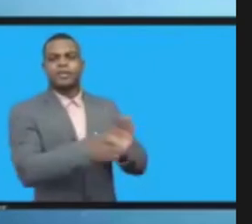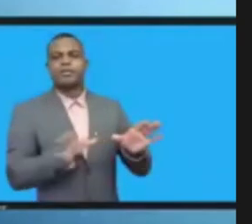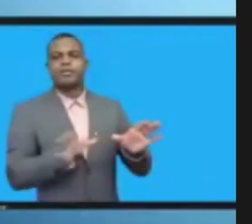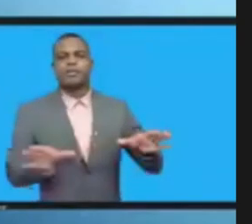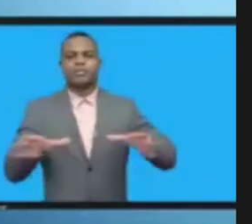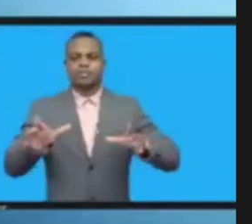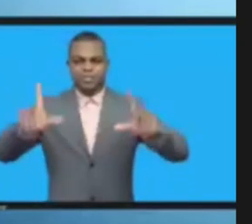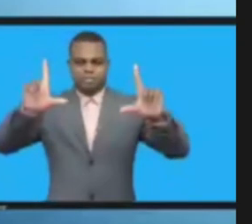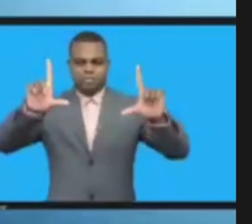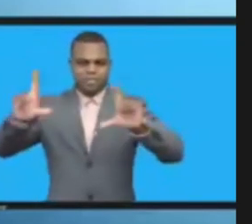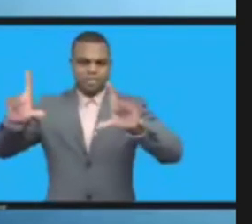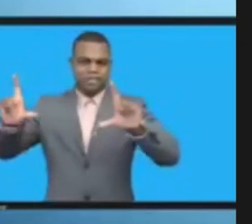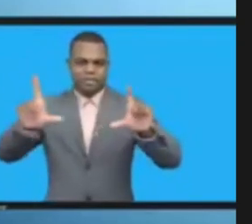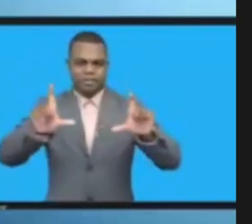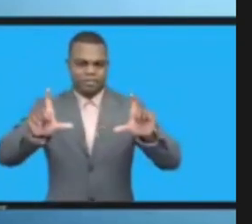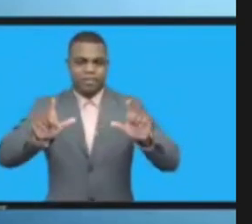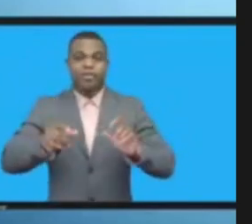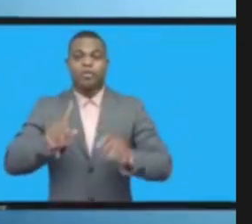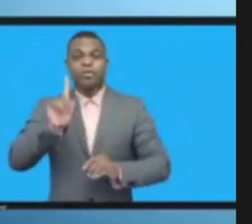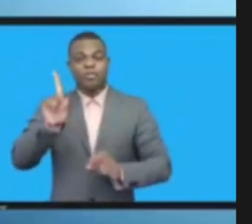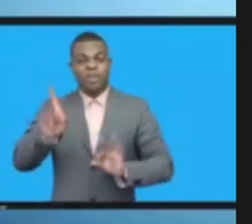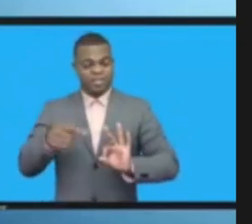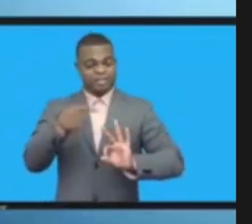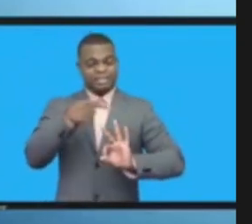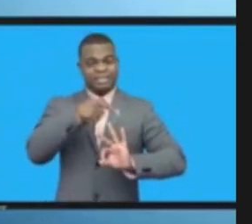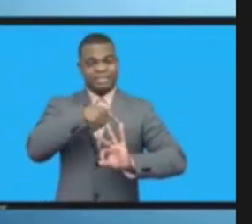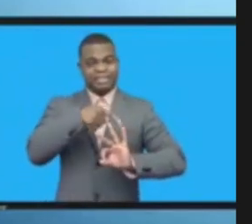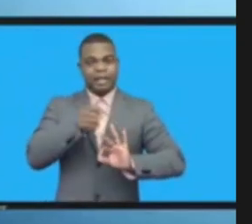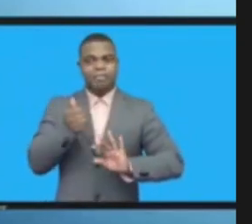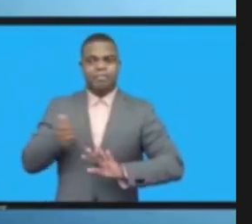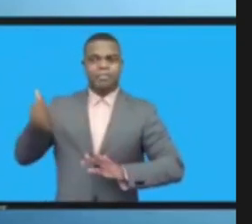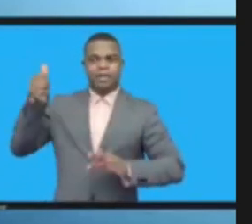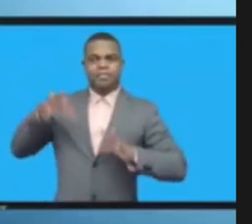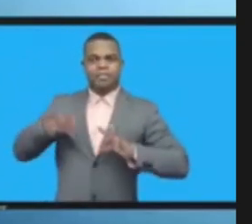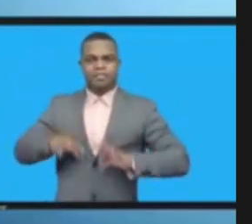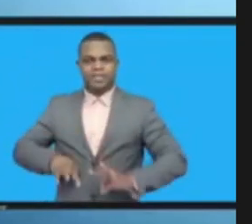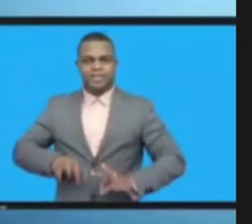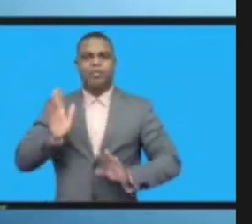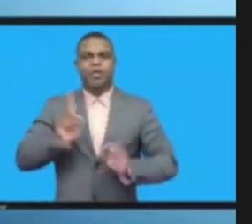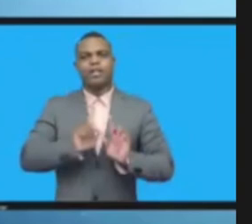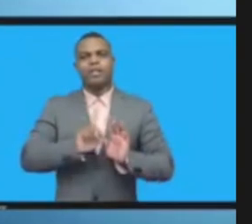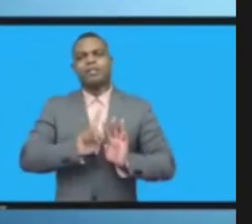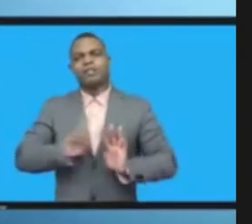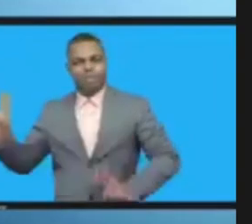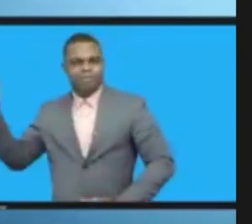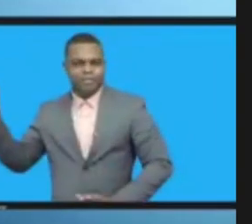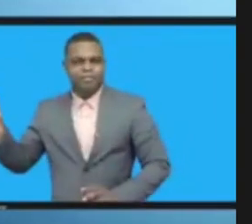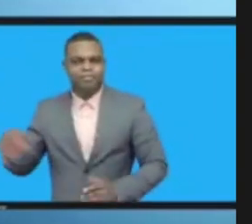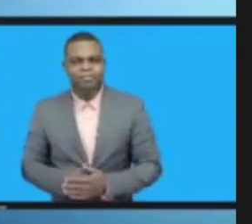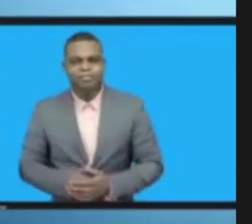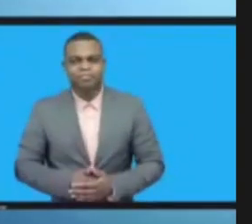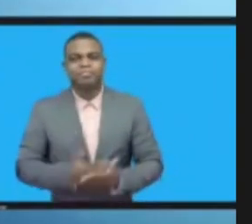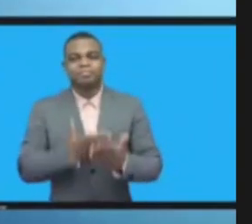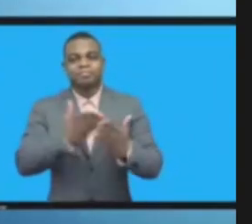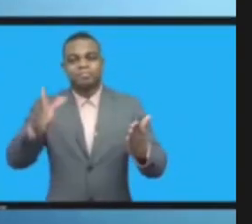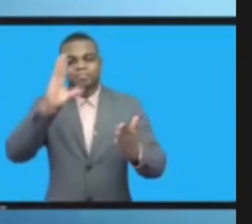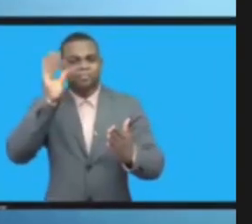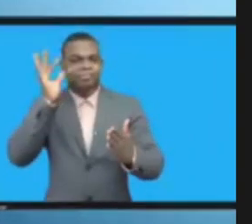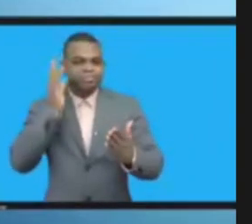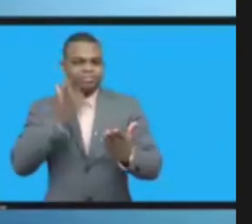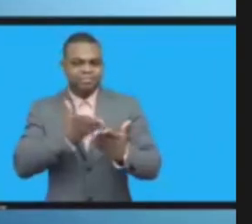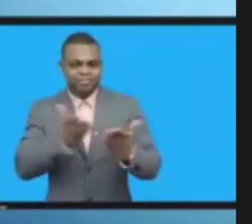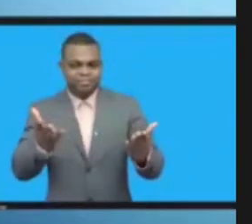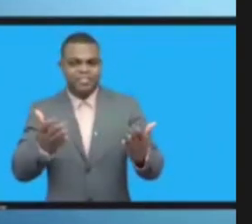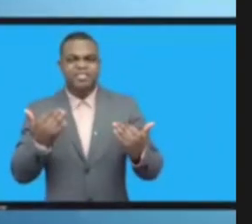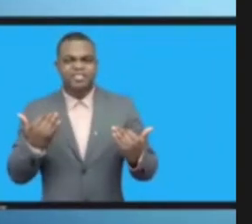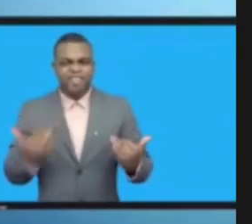Mesdames et messieurs, Son Excellence, Monsieur le Premier ministre, comme je l'ai dit, est un fervent défenseur de la